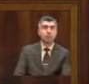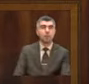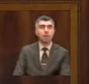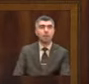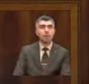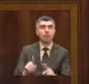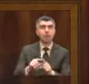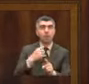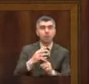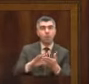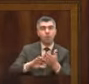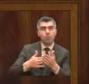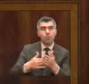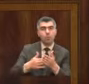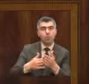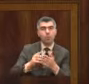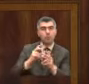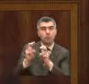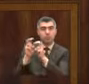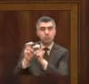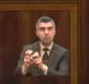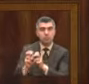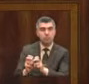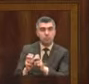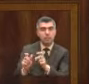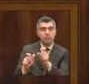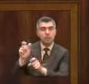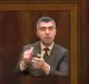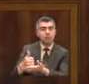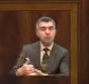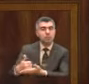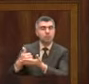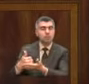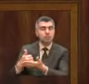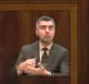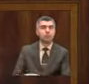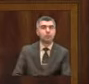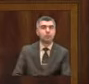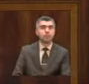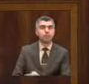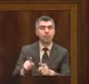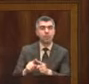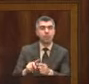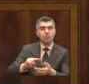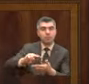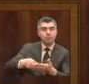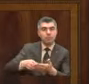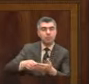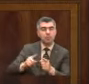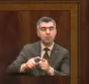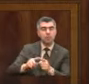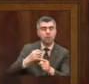الوطني، يجب كذلك التفكير بتقليصها بالنسبة للمواطن، يجب مراجعة العقد الذي انتهت صلاحيته